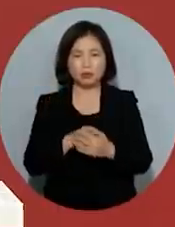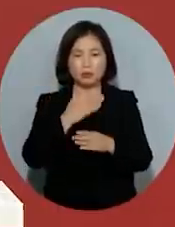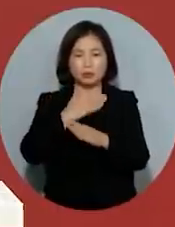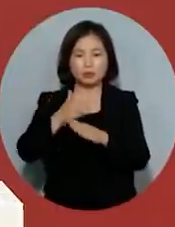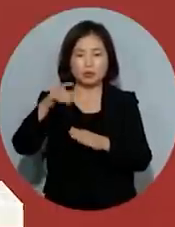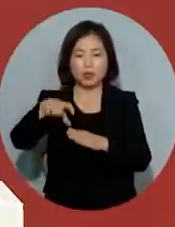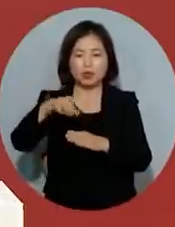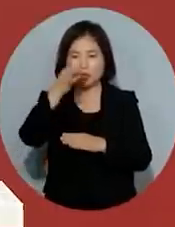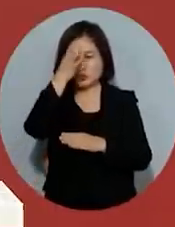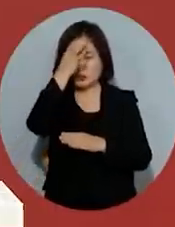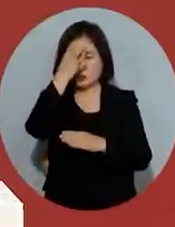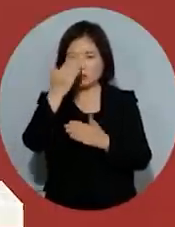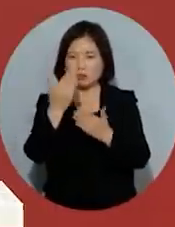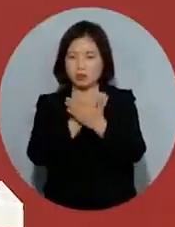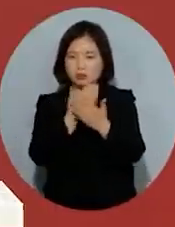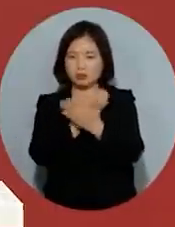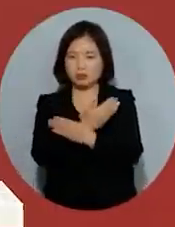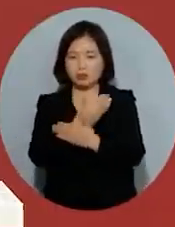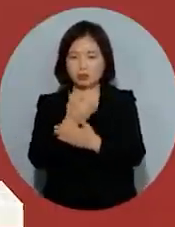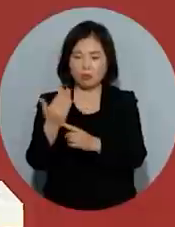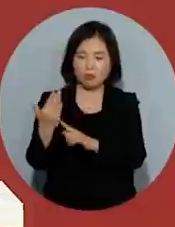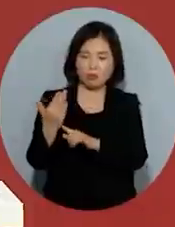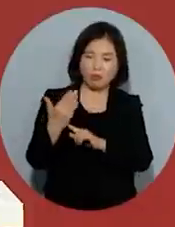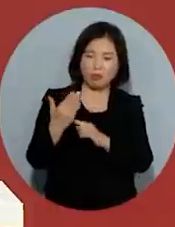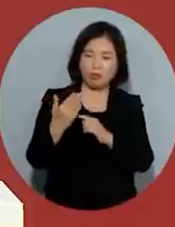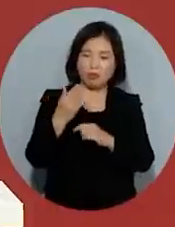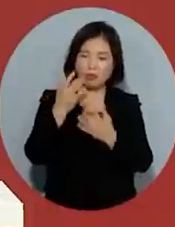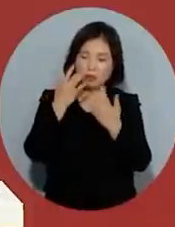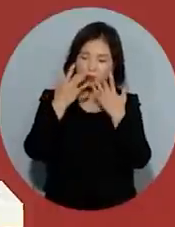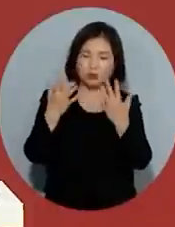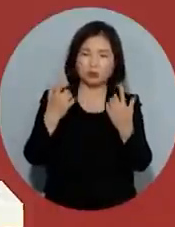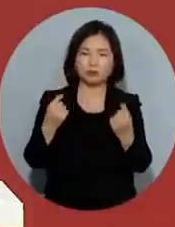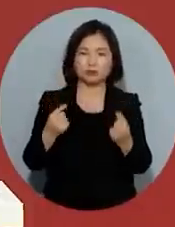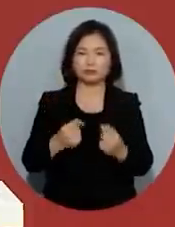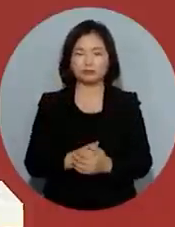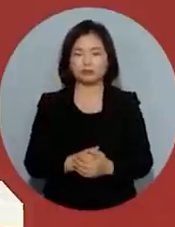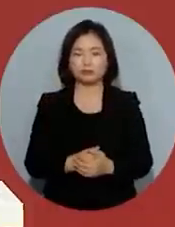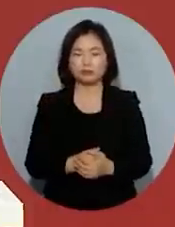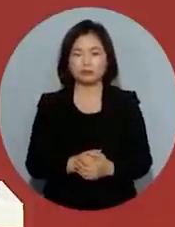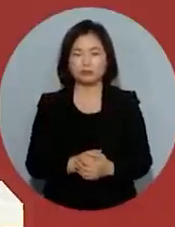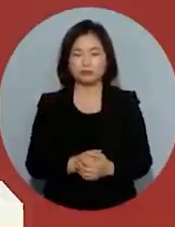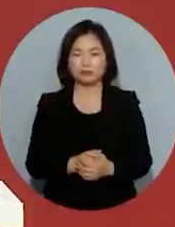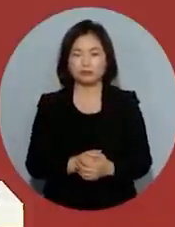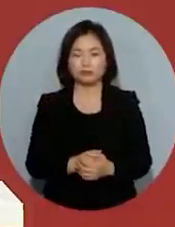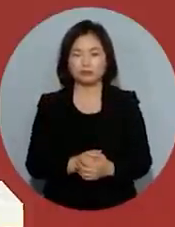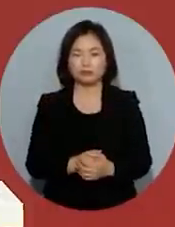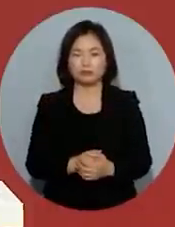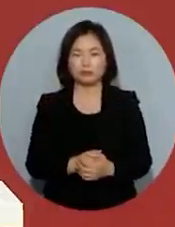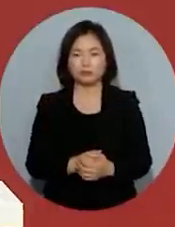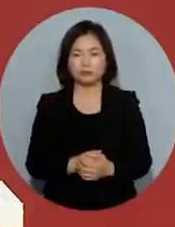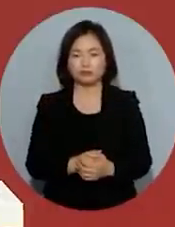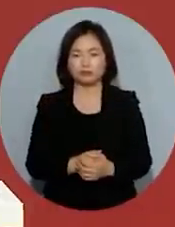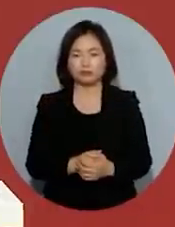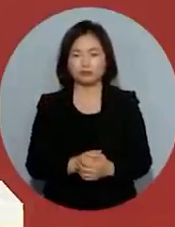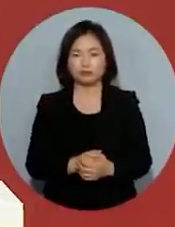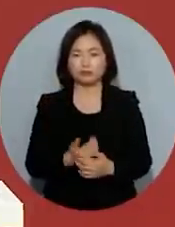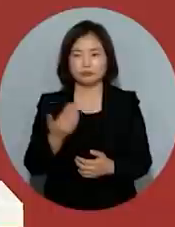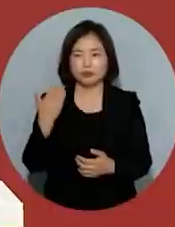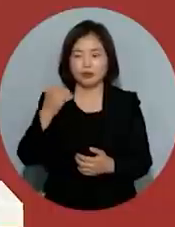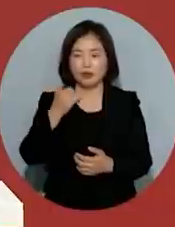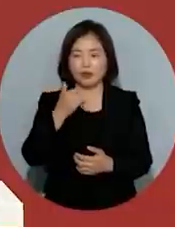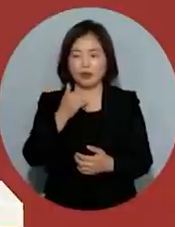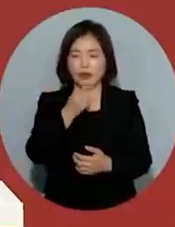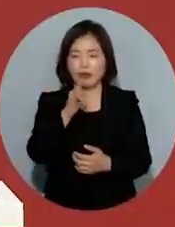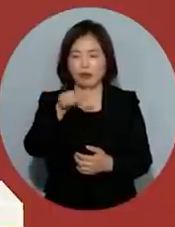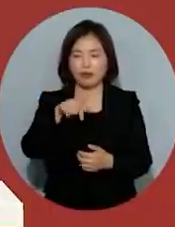북한에 좀 기술 진보가 있는 것으로 지금 보여지는데 여기에 대해서 그 전에 이제 핵공유